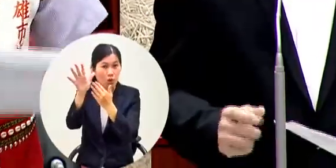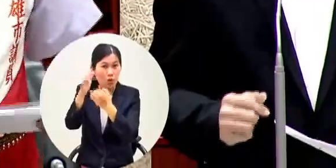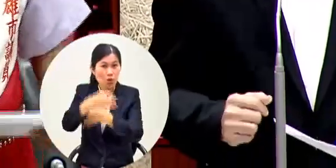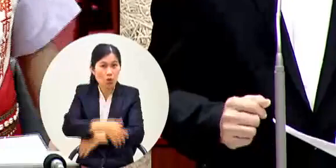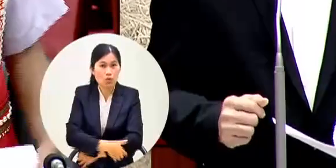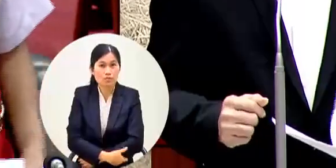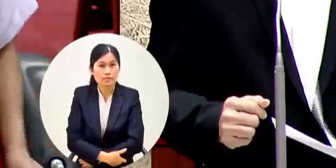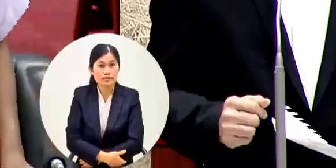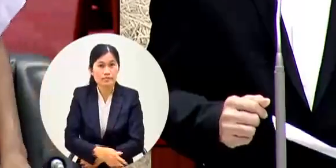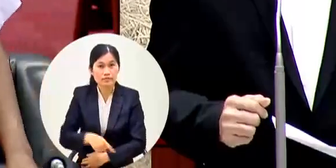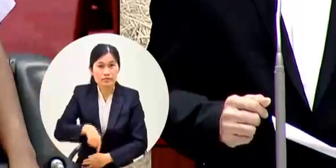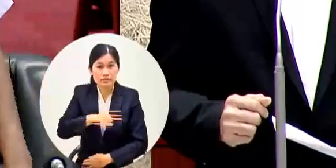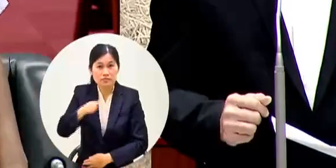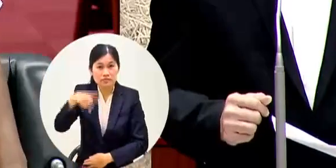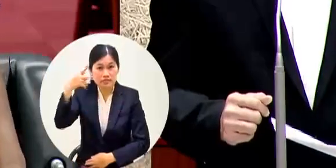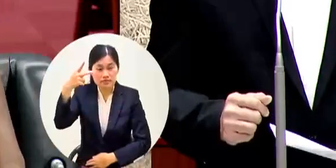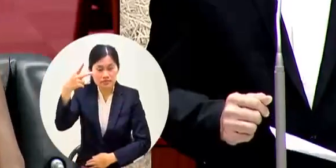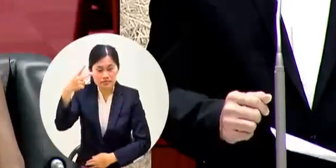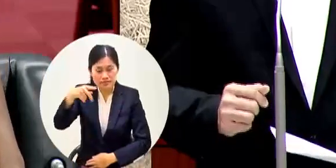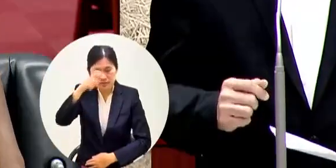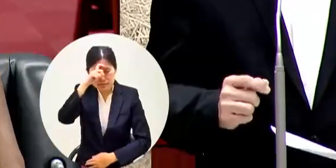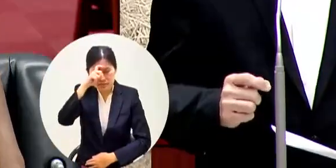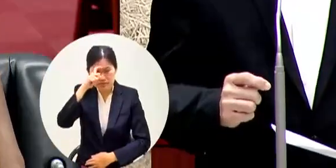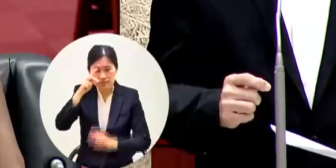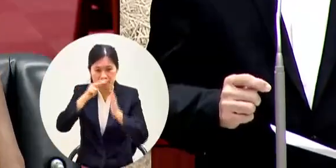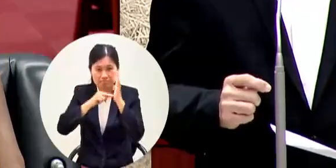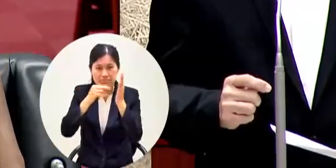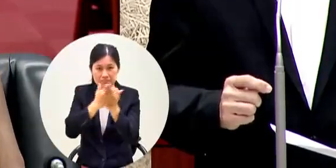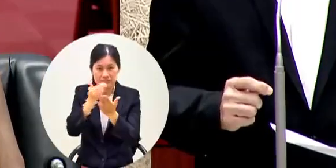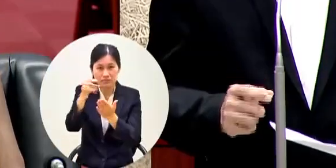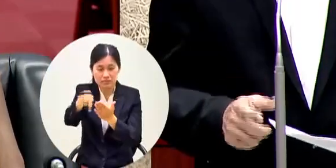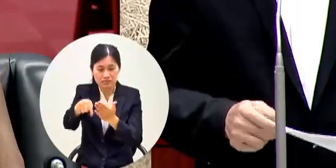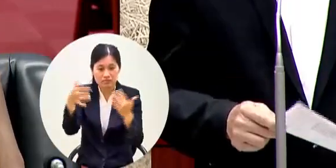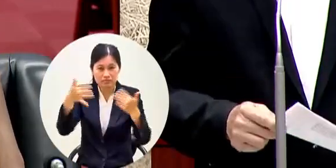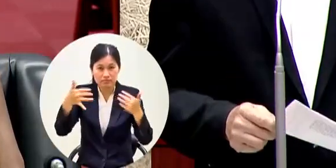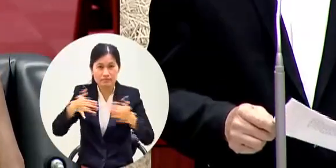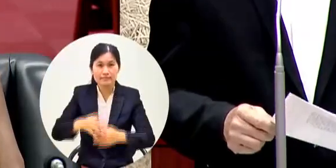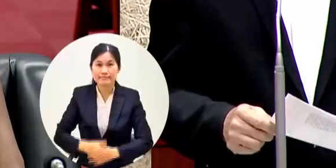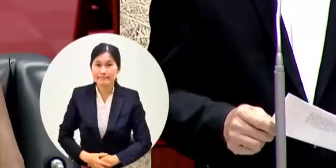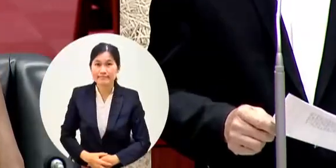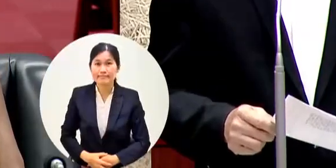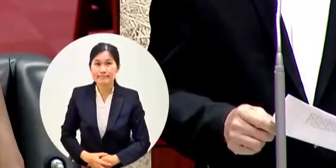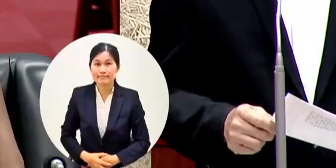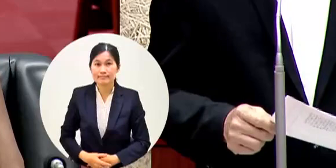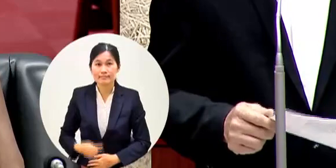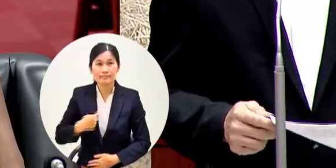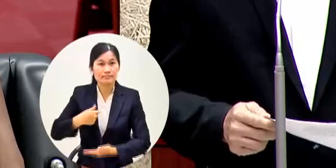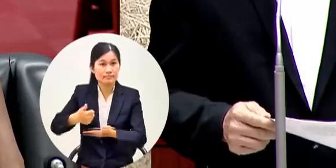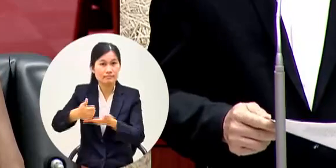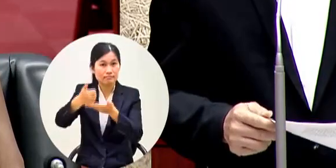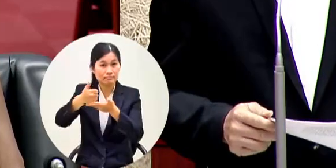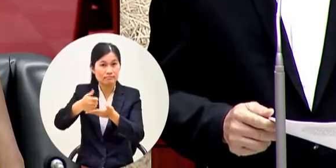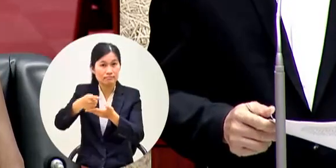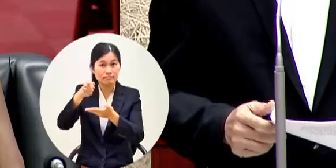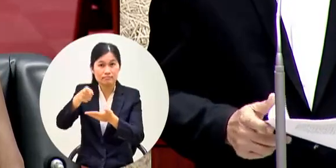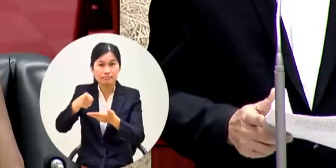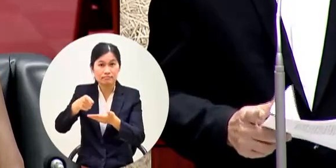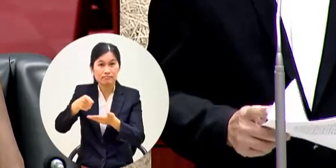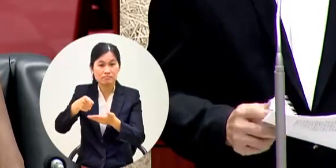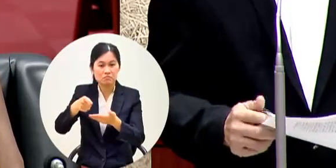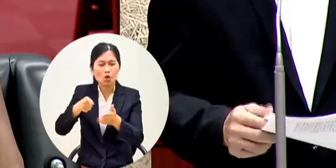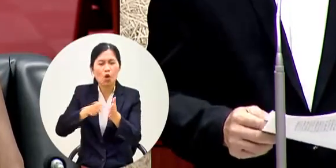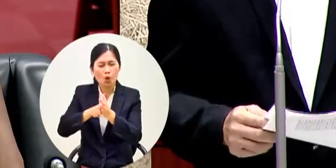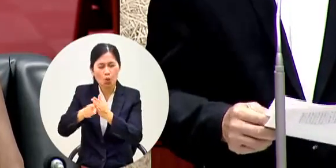位一定要到部落来说明，一定要到部落说明。我想因为时间的关